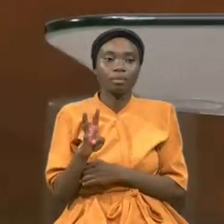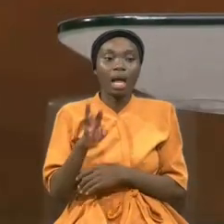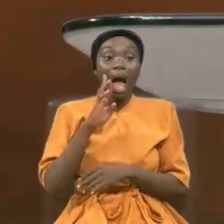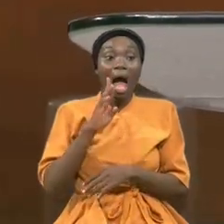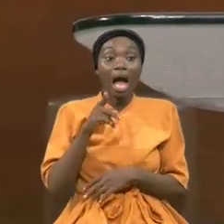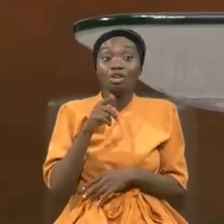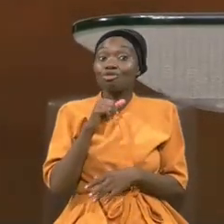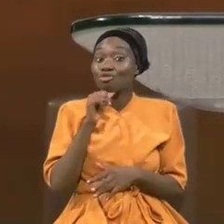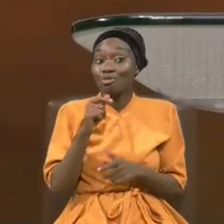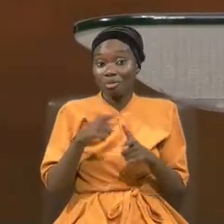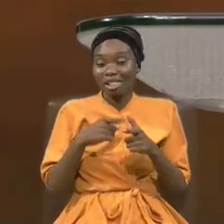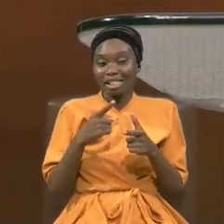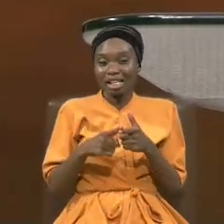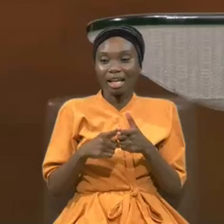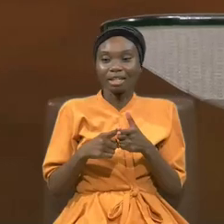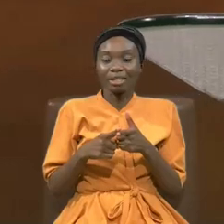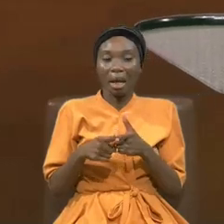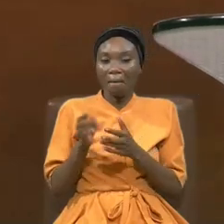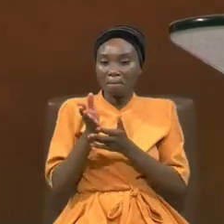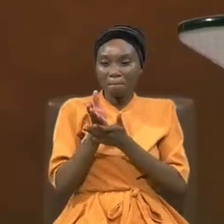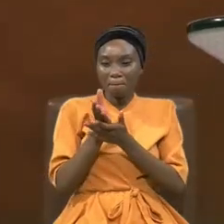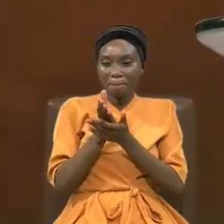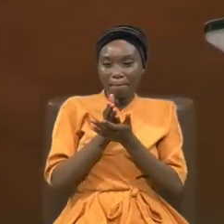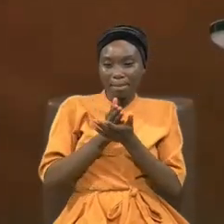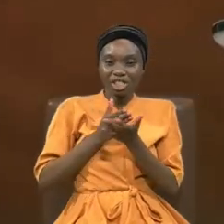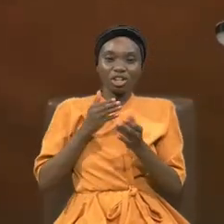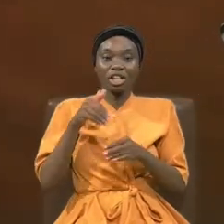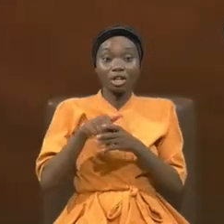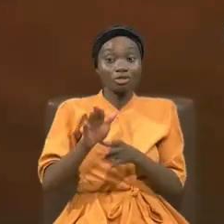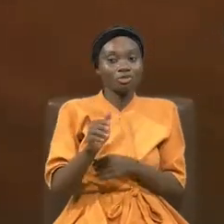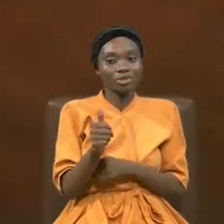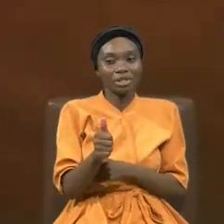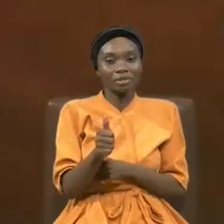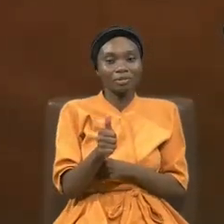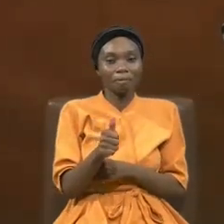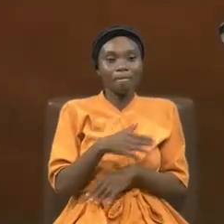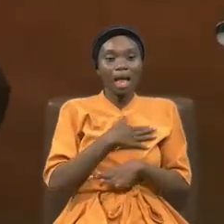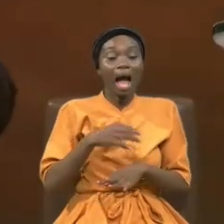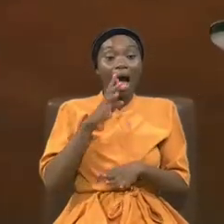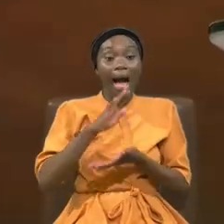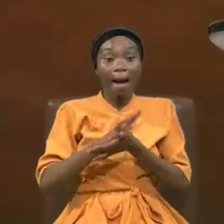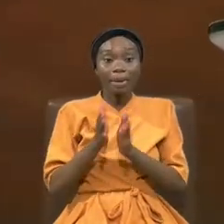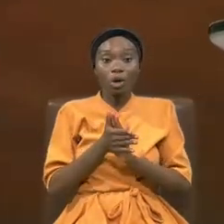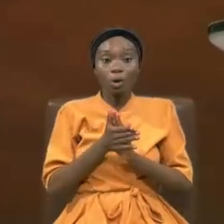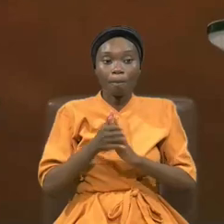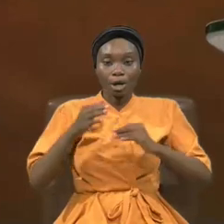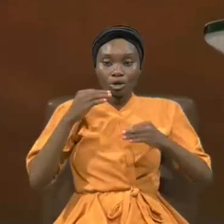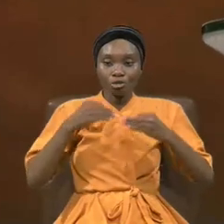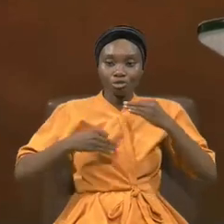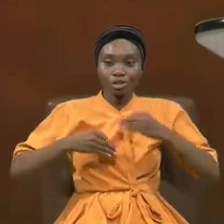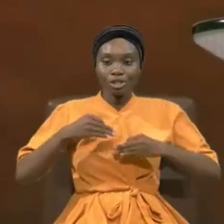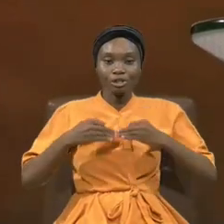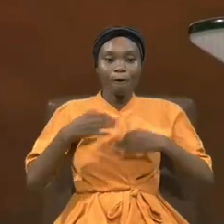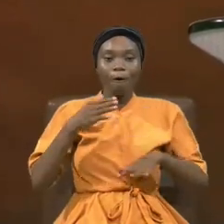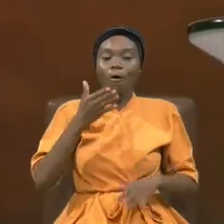4. Ne faites-vous pas en vous-même une distinction et ne jugez-vous pas